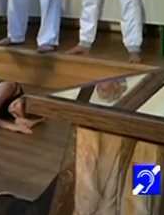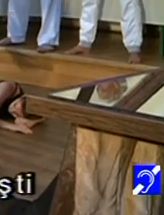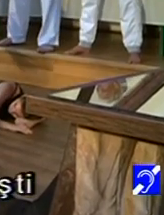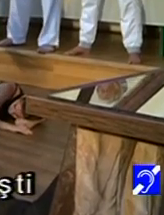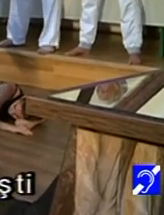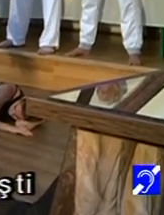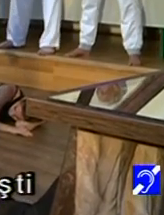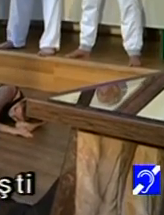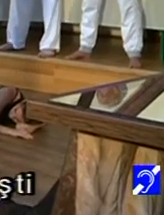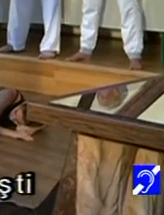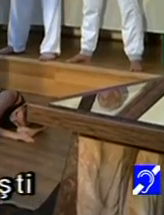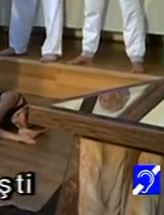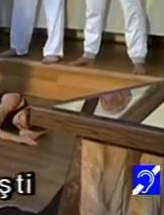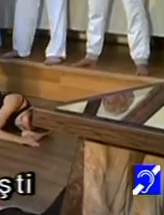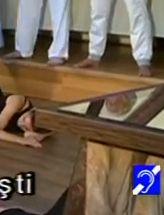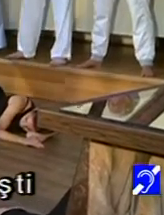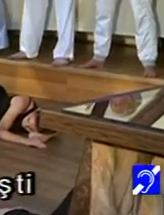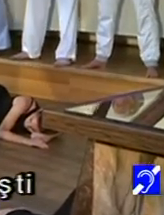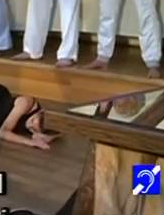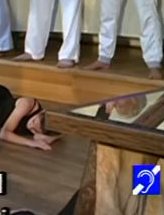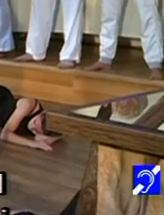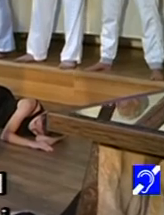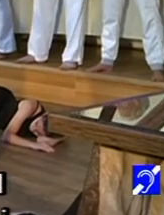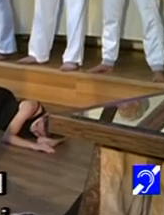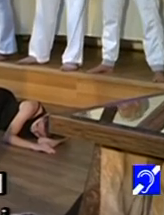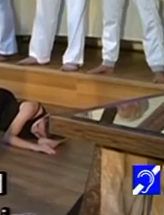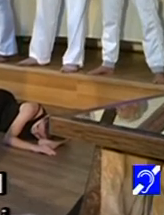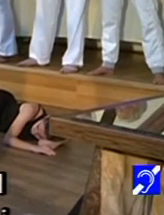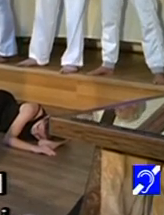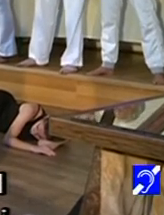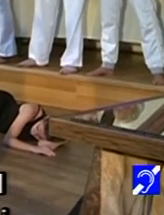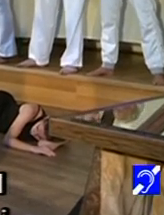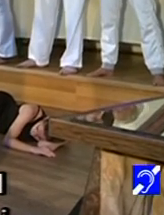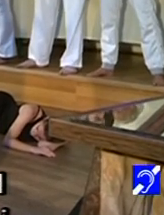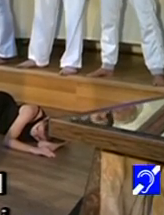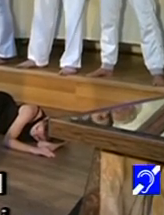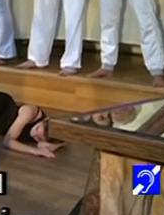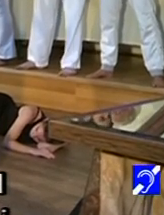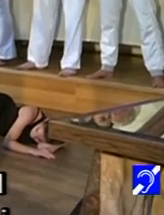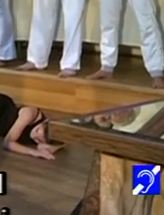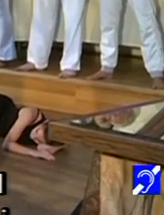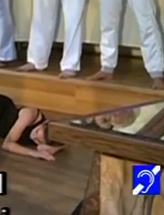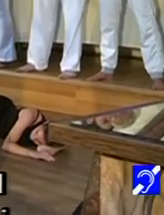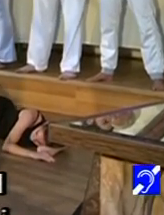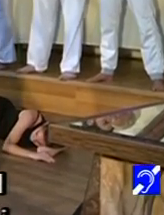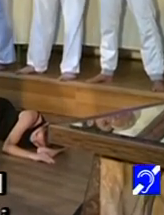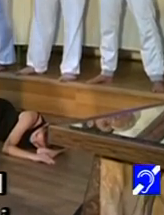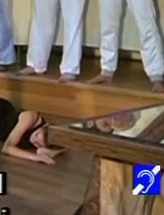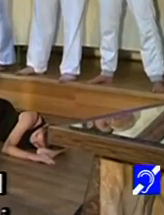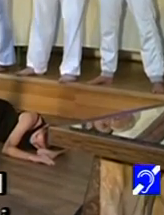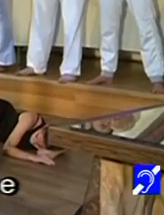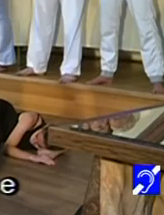für die Studierenden, die heute hier waren? Nächstes Mal ist dann Schattentheater,